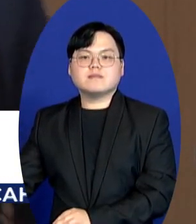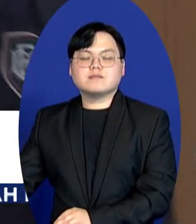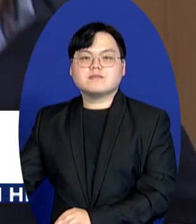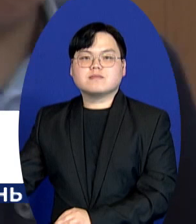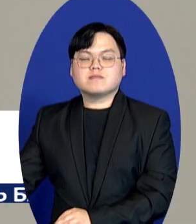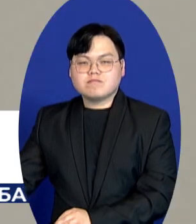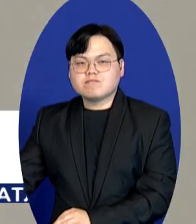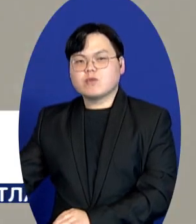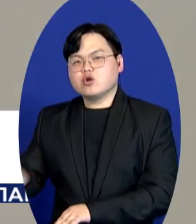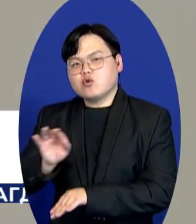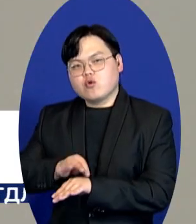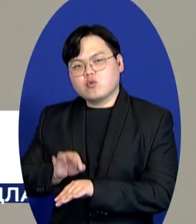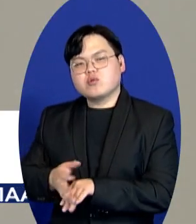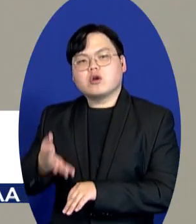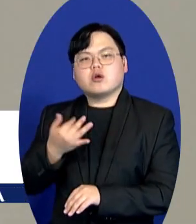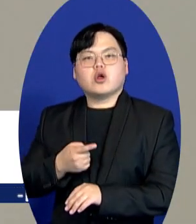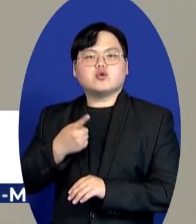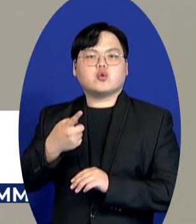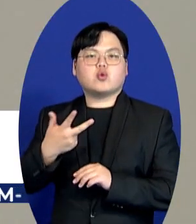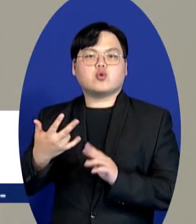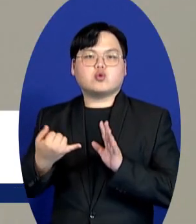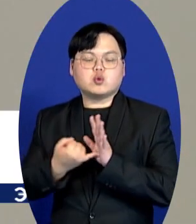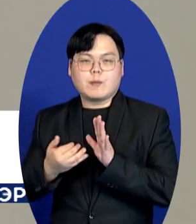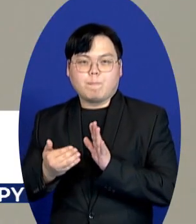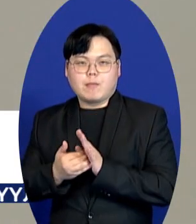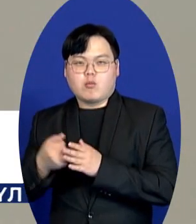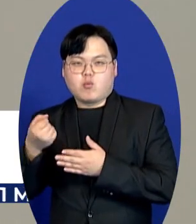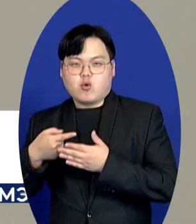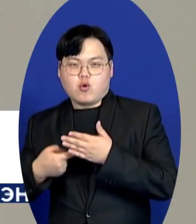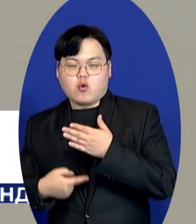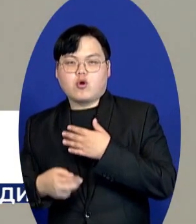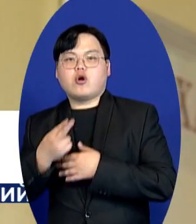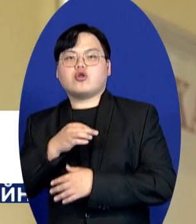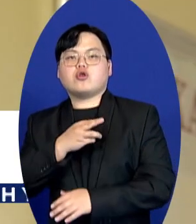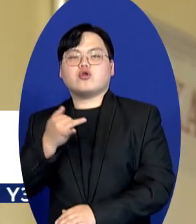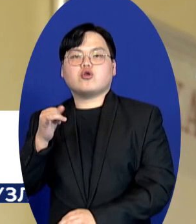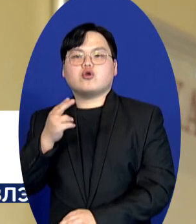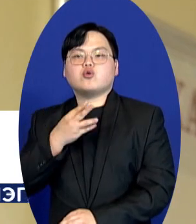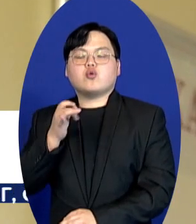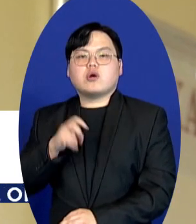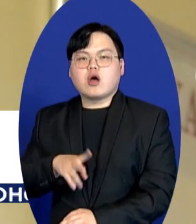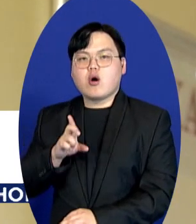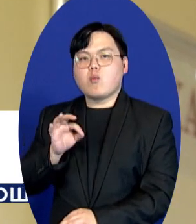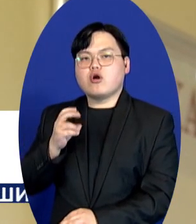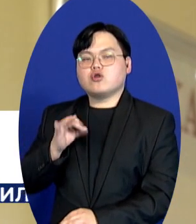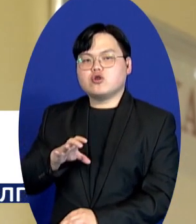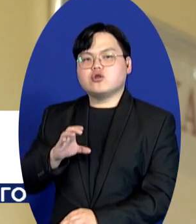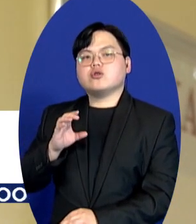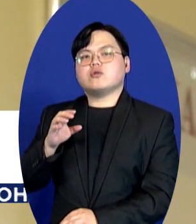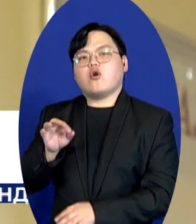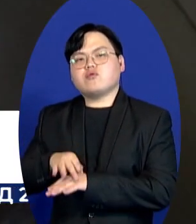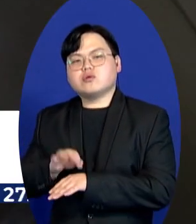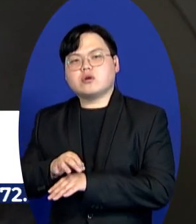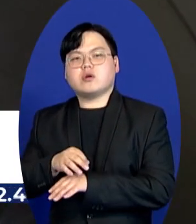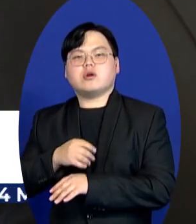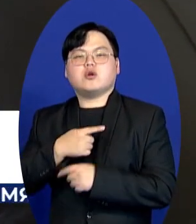Давхарцсан тоогоор өвчллийн 136 мянган тохиолдол бүртгэгдснээс дотоод шүүрэл, тэжээлийн ба бодисын солилцооны өвчин зүрх судас,